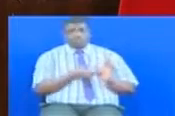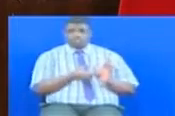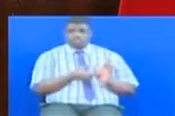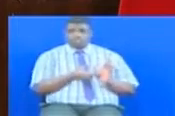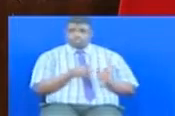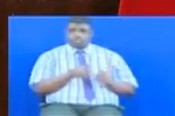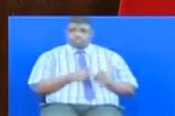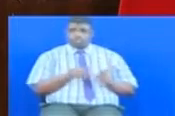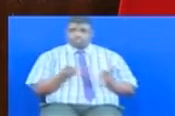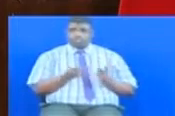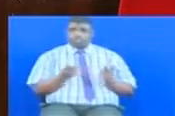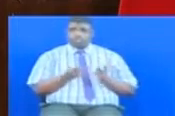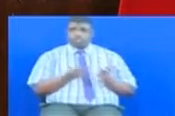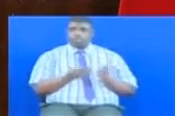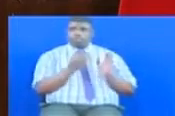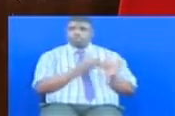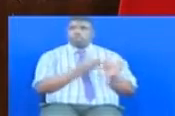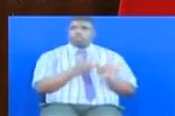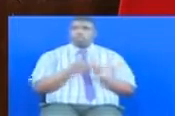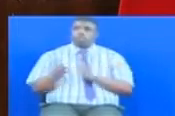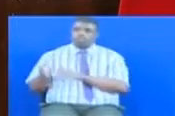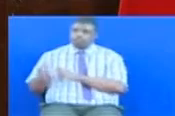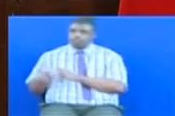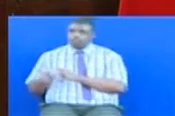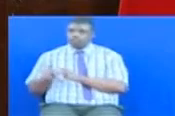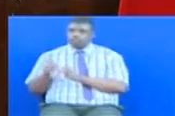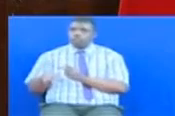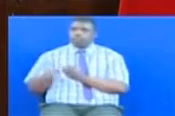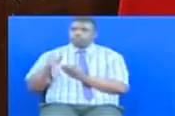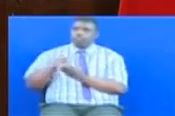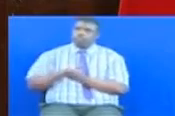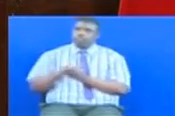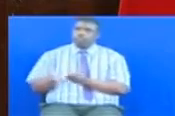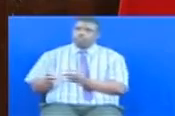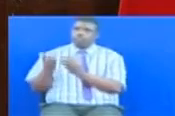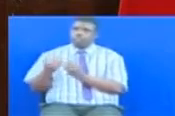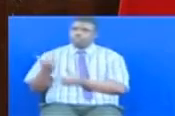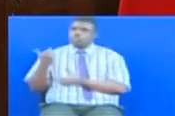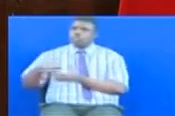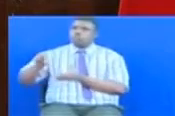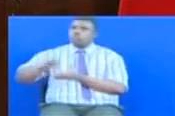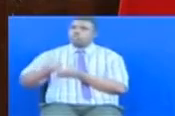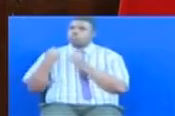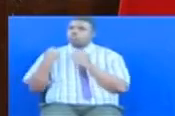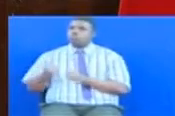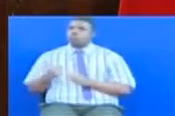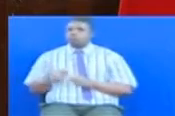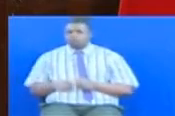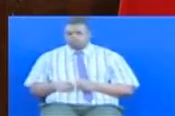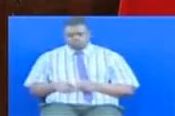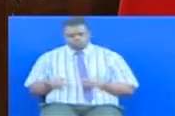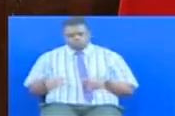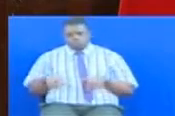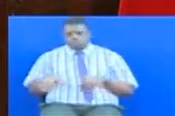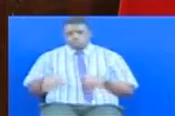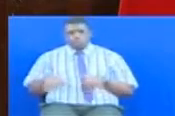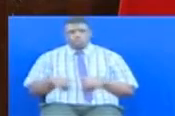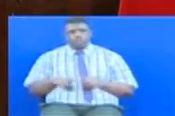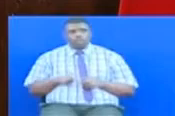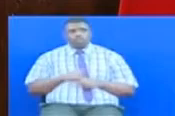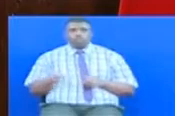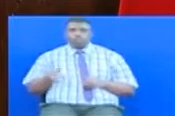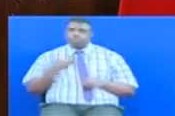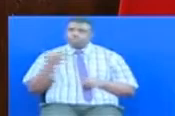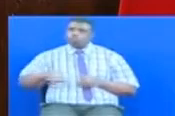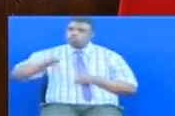kwamba tunajipanga, tunaonyeshwa kwamba kuna mahala fulani panahitaji kuongeza nguvu. Si kwamba pamelegalega kivyo, lakini tunatakiwa